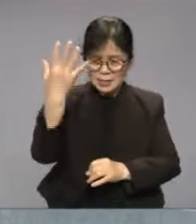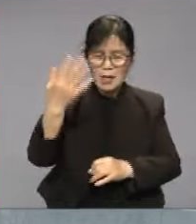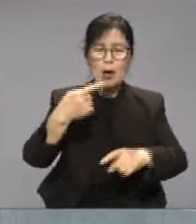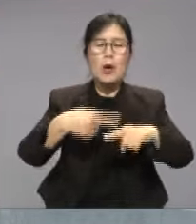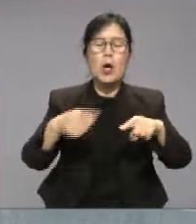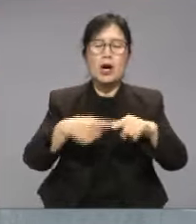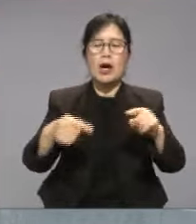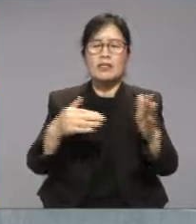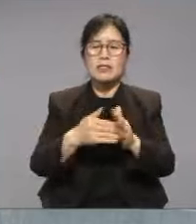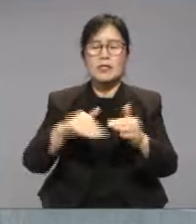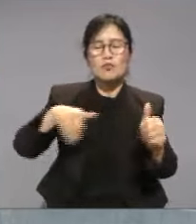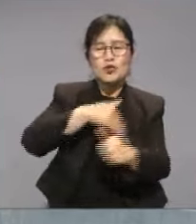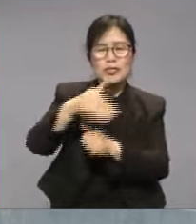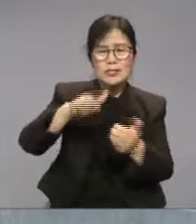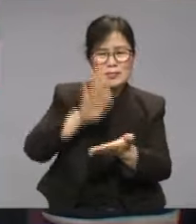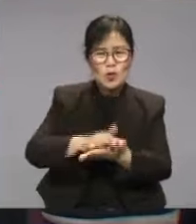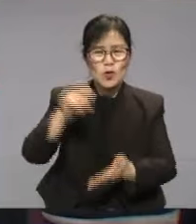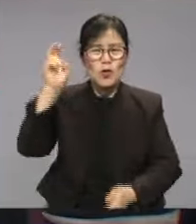분위기가 뜨겁군요.